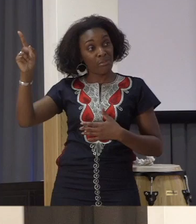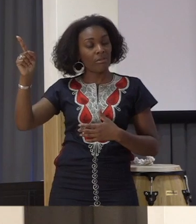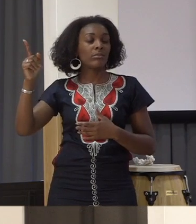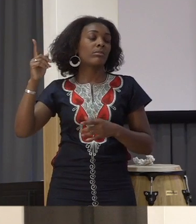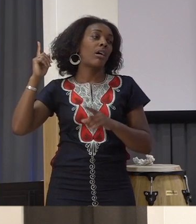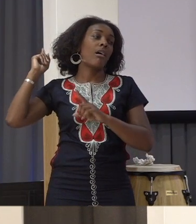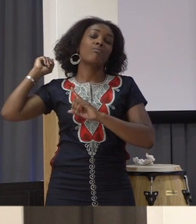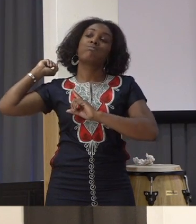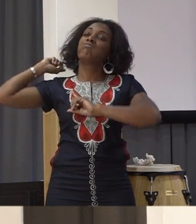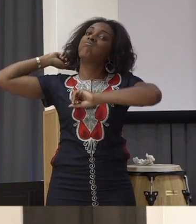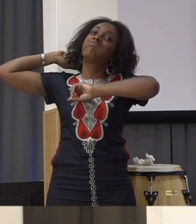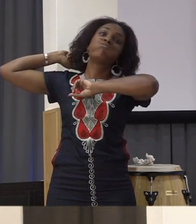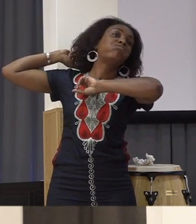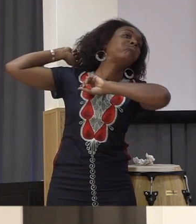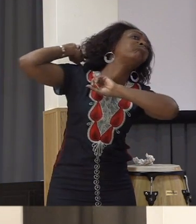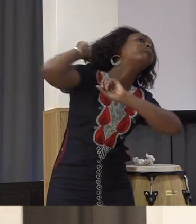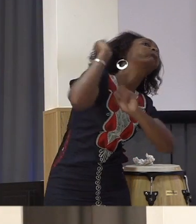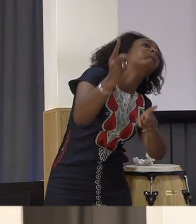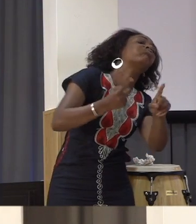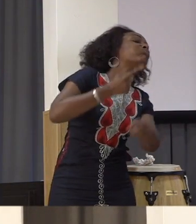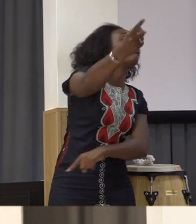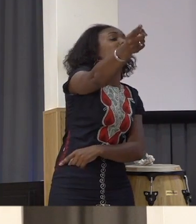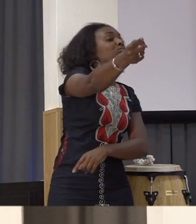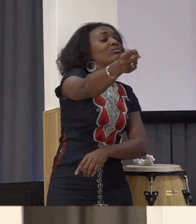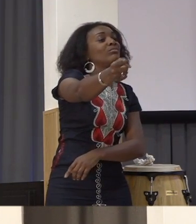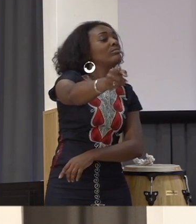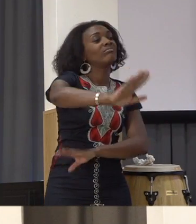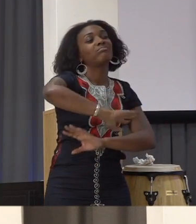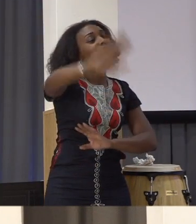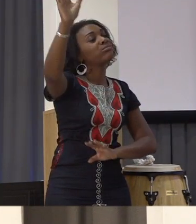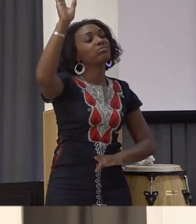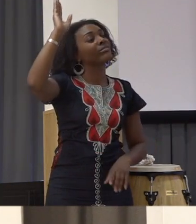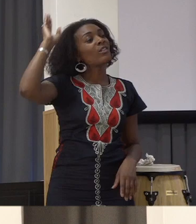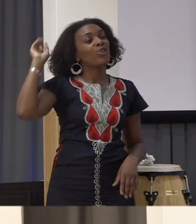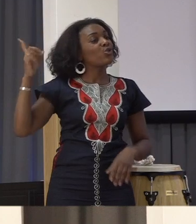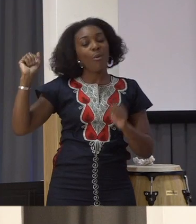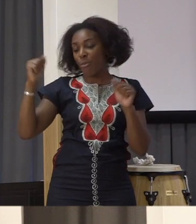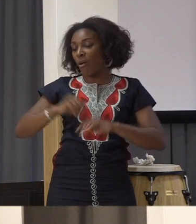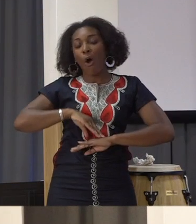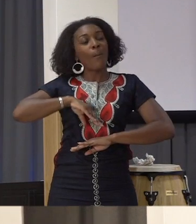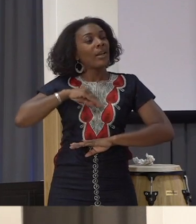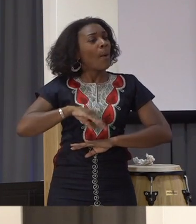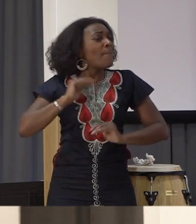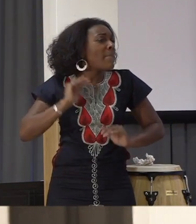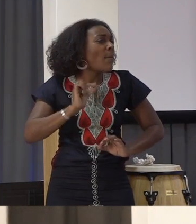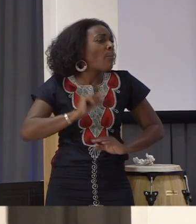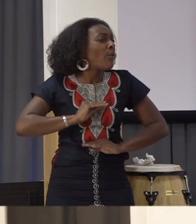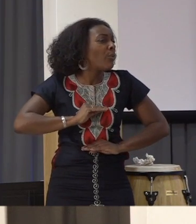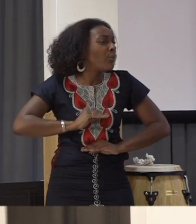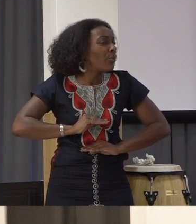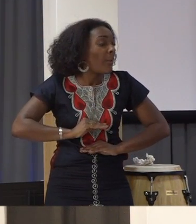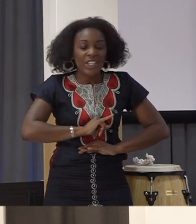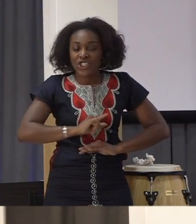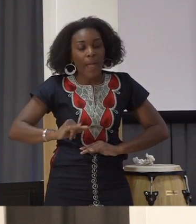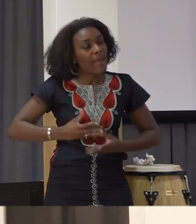moment où tu lui donnes ta vie, jusqu'au moment où tu le verras face à face, Dieu peut te remplir de cette joie. Elle dure